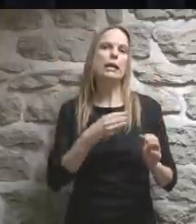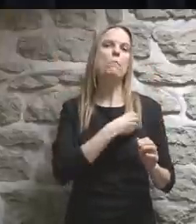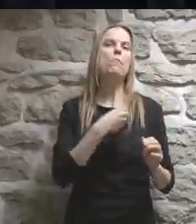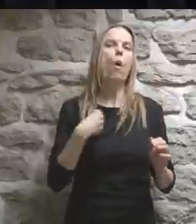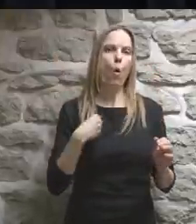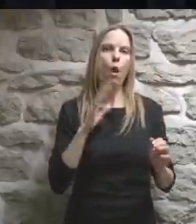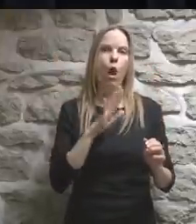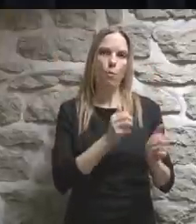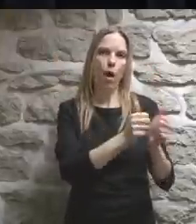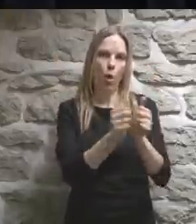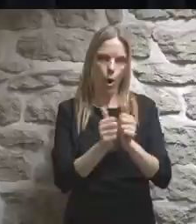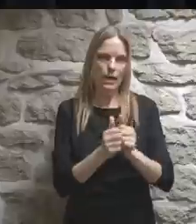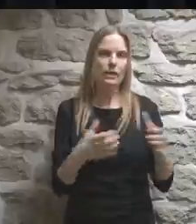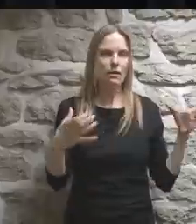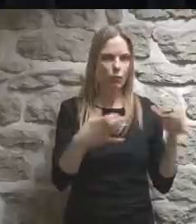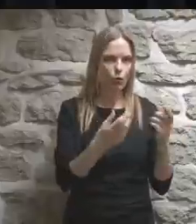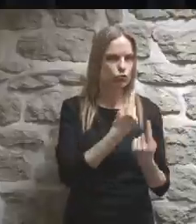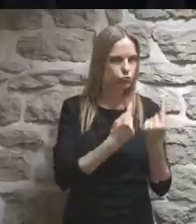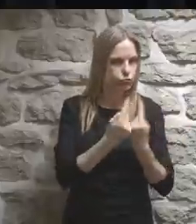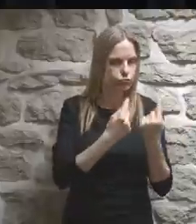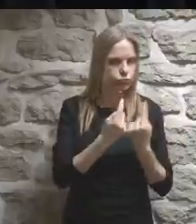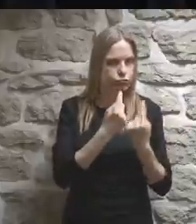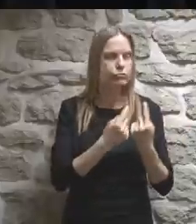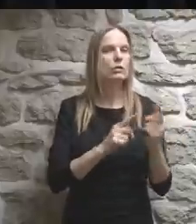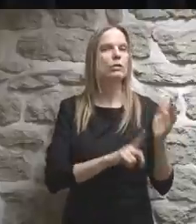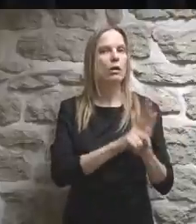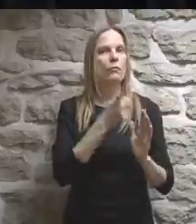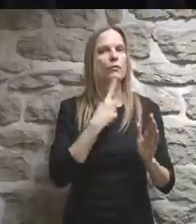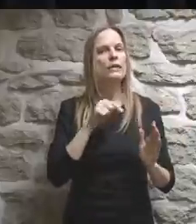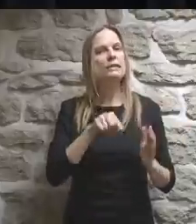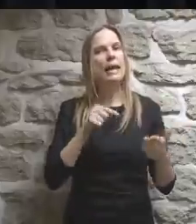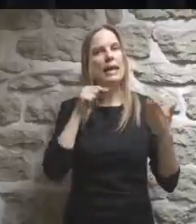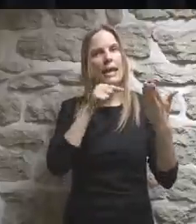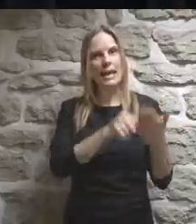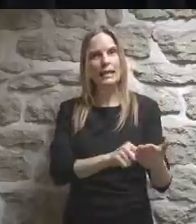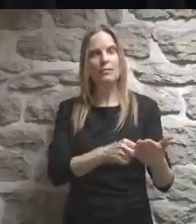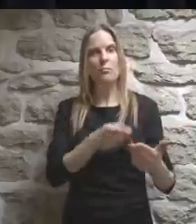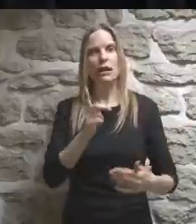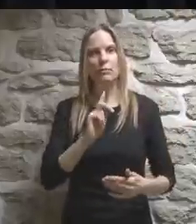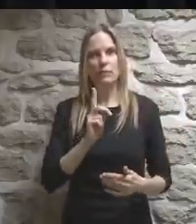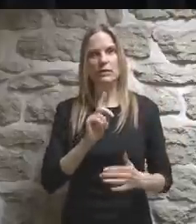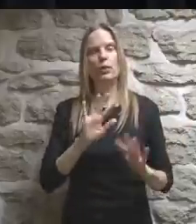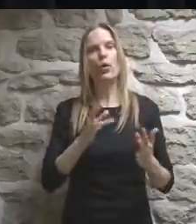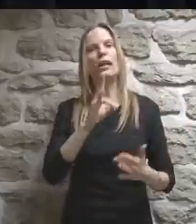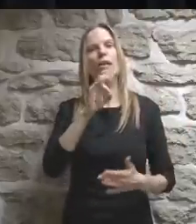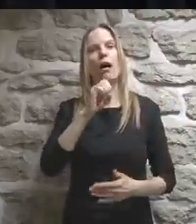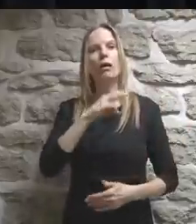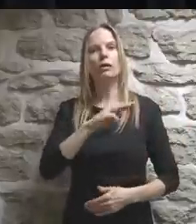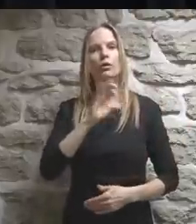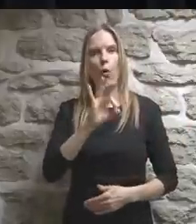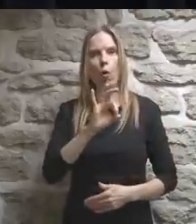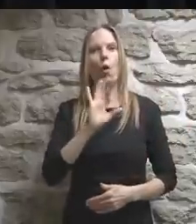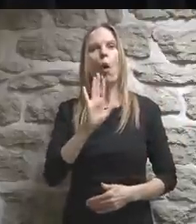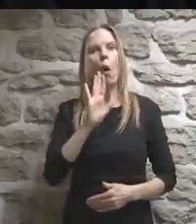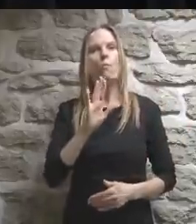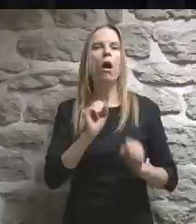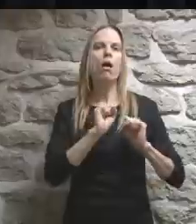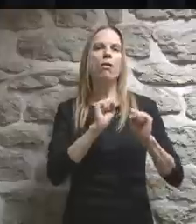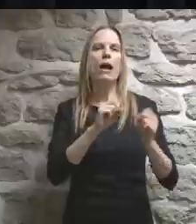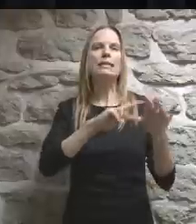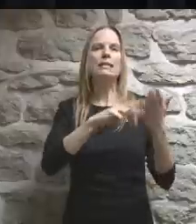kolleegidega ja neid konsultatsioone siis ka alustati. Mis on selle asja eesmärk on see, et NATO saab käivitada oma